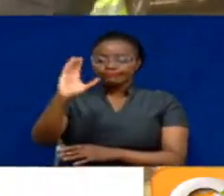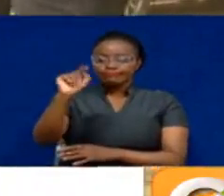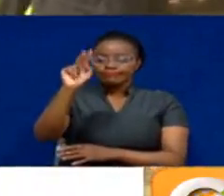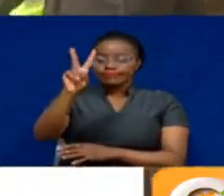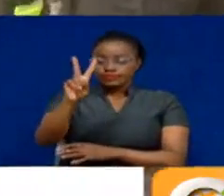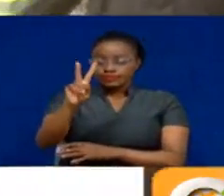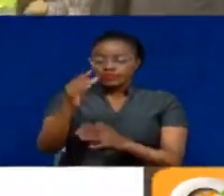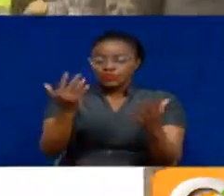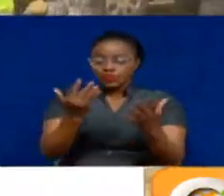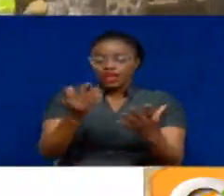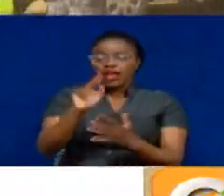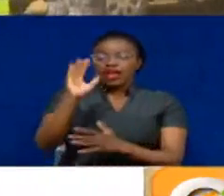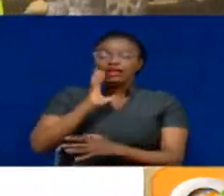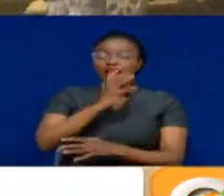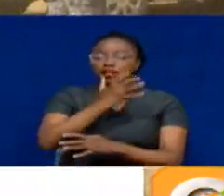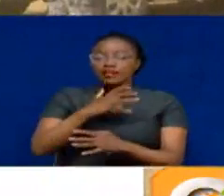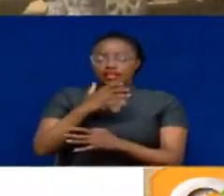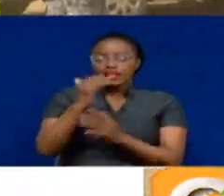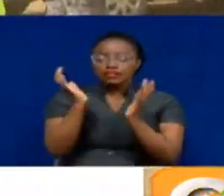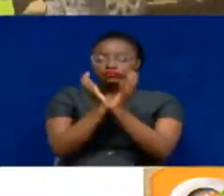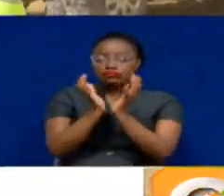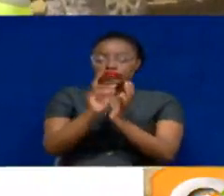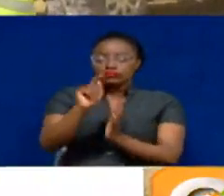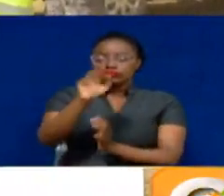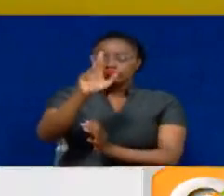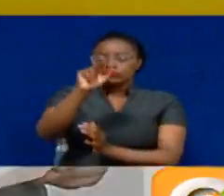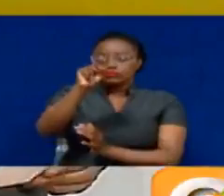runinga ya Citizen, uwanja wa Kenyatta, kaunti ya Trans Nzoia.